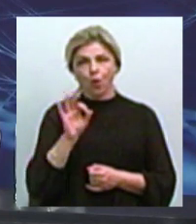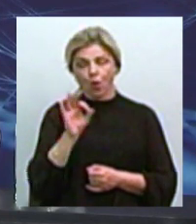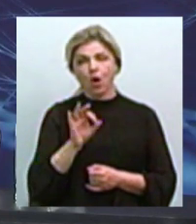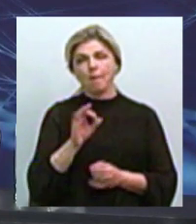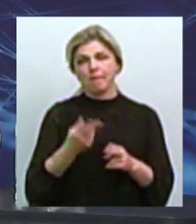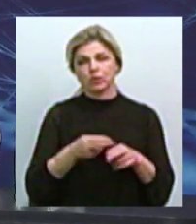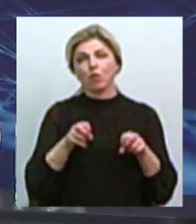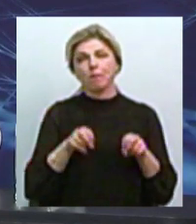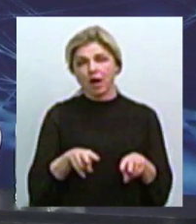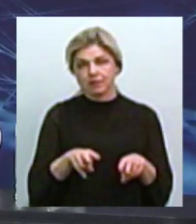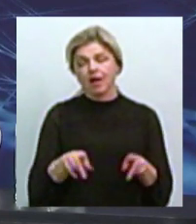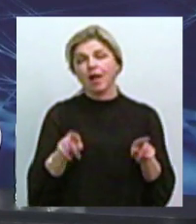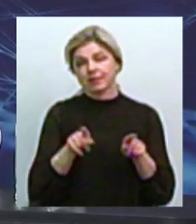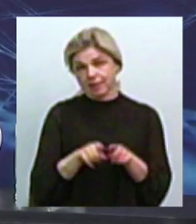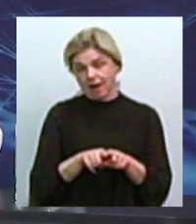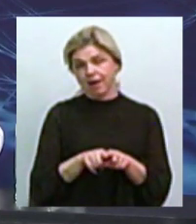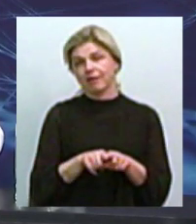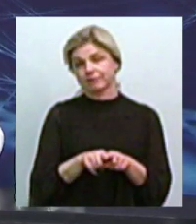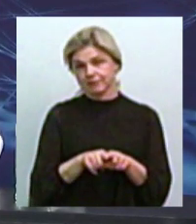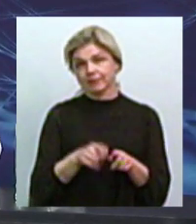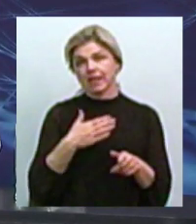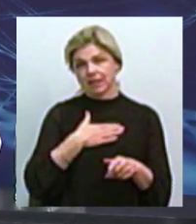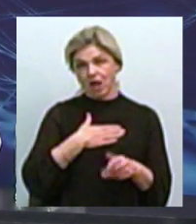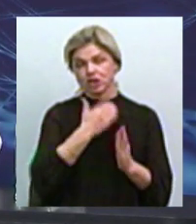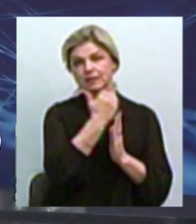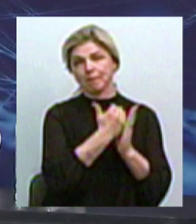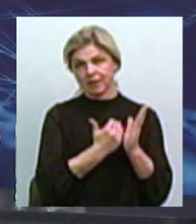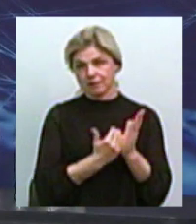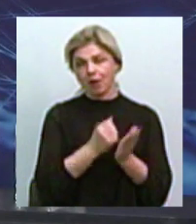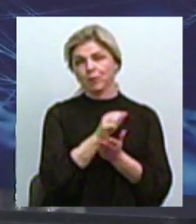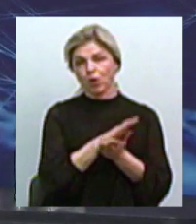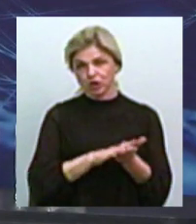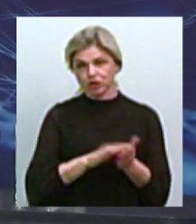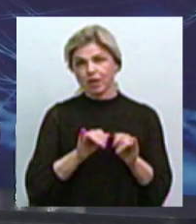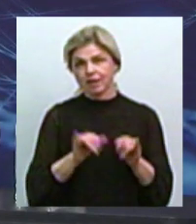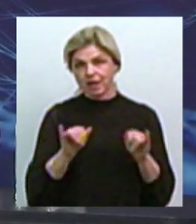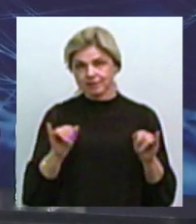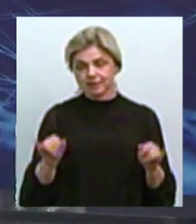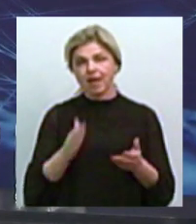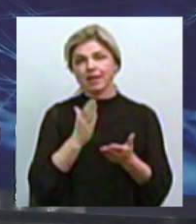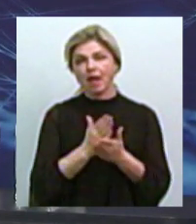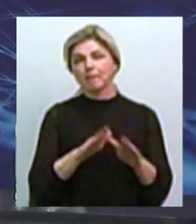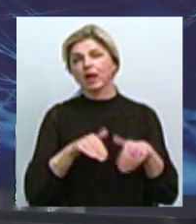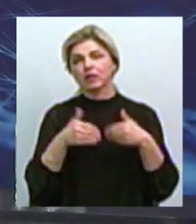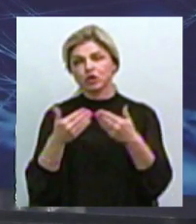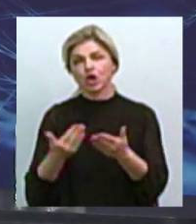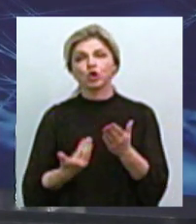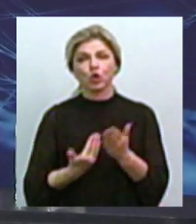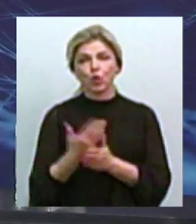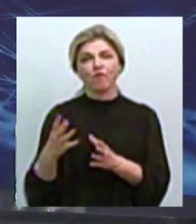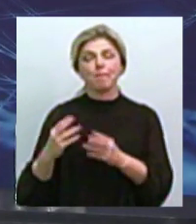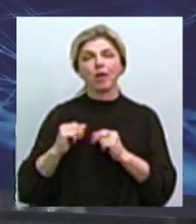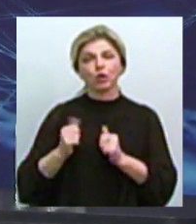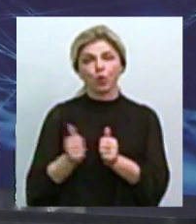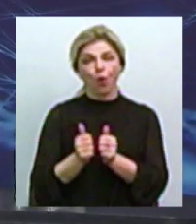безопасности. Вот так мы накреативили, и наш список тренингов продолжает расти. Уже есть предложение от новых партнеров на следующий возможный